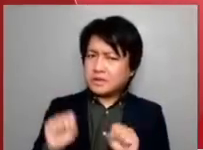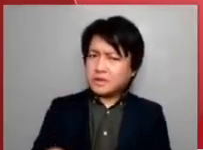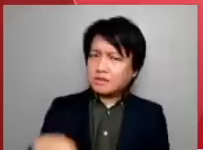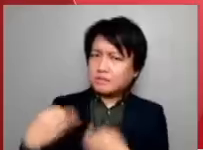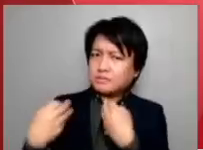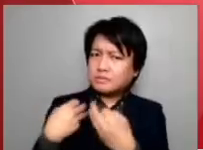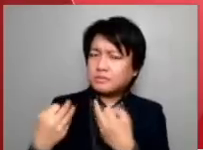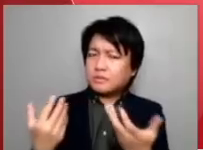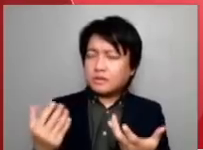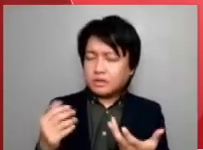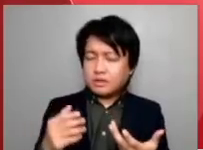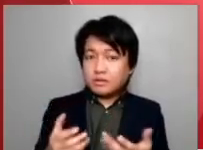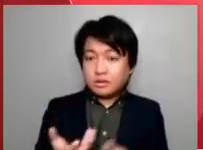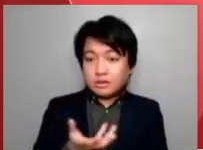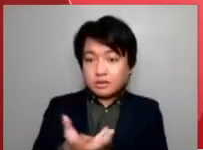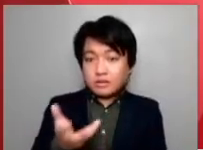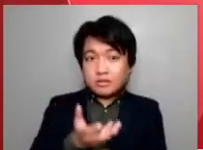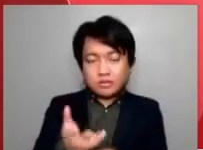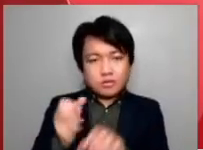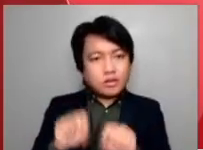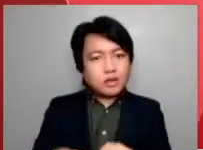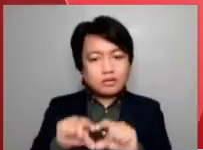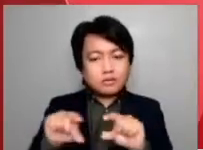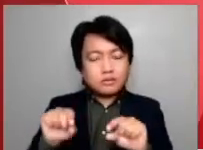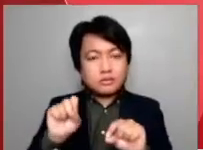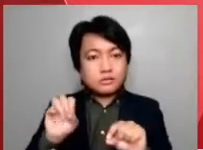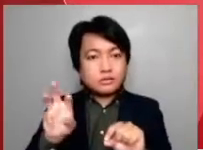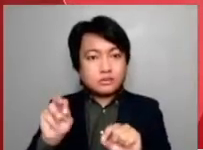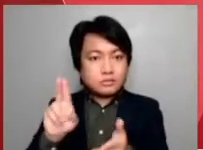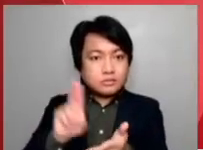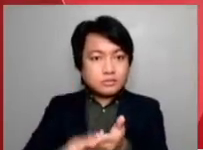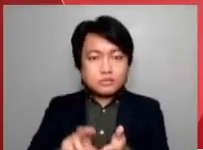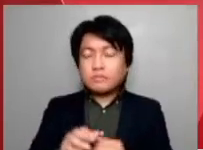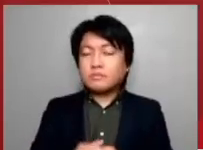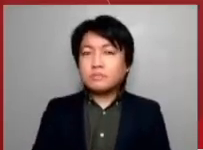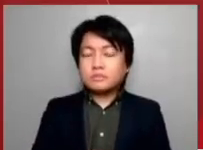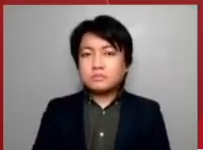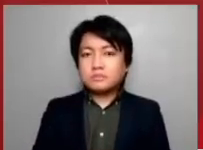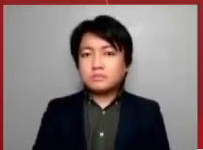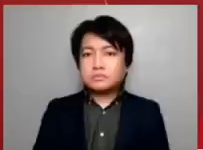paraan na raw itong mga scammer para malusutan itong ating SIM registration.